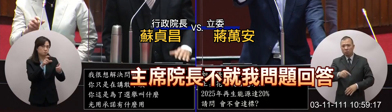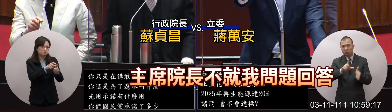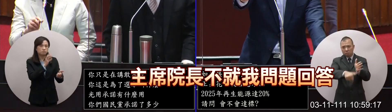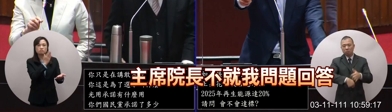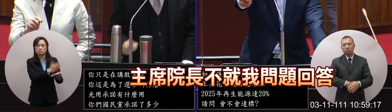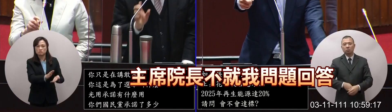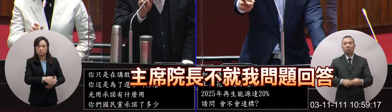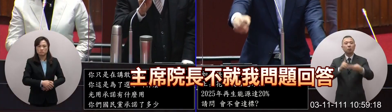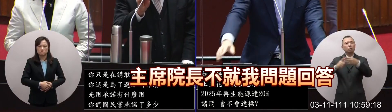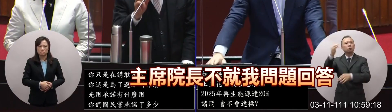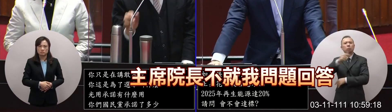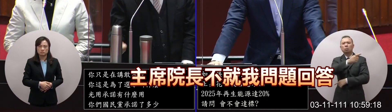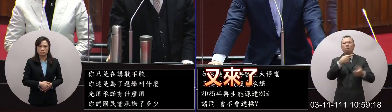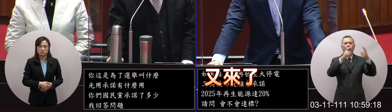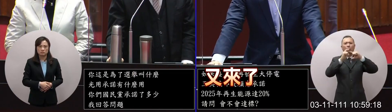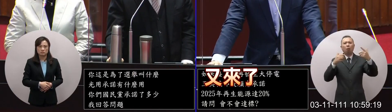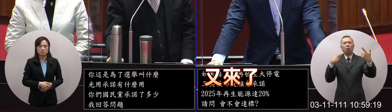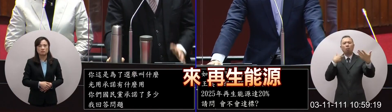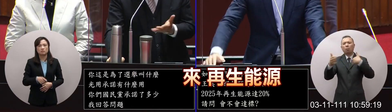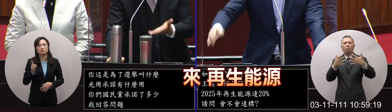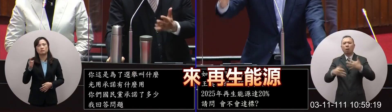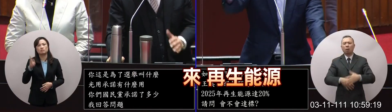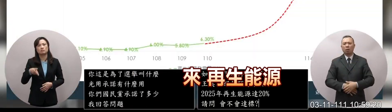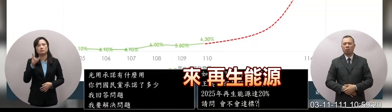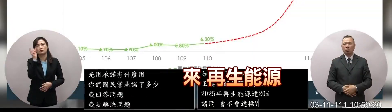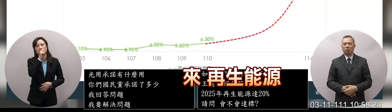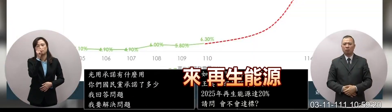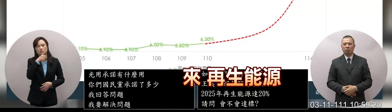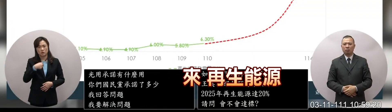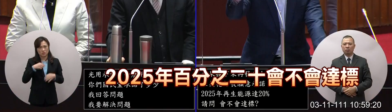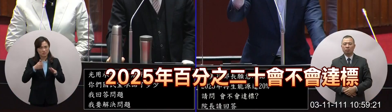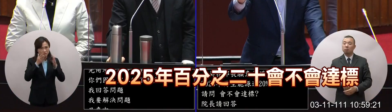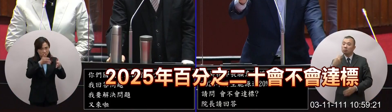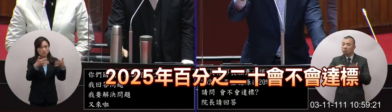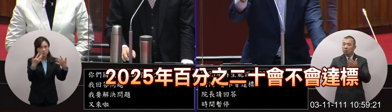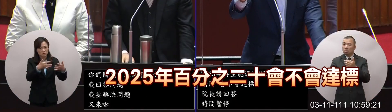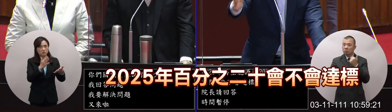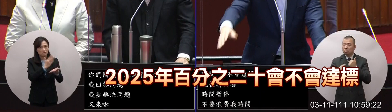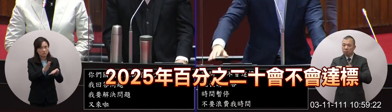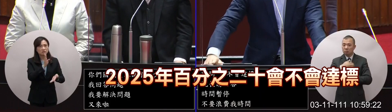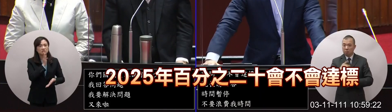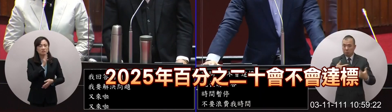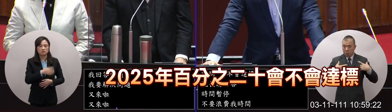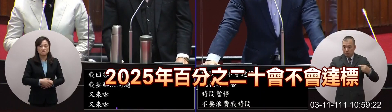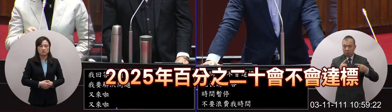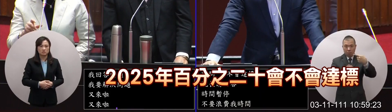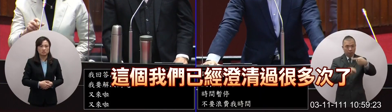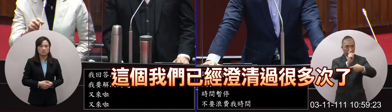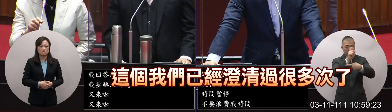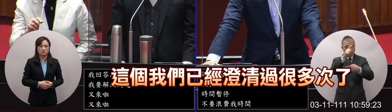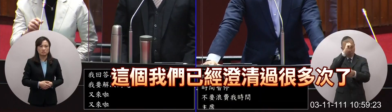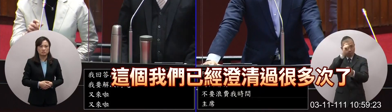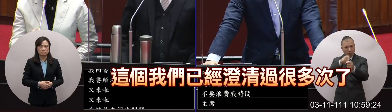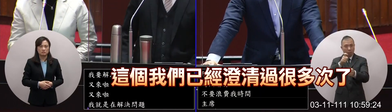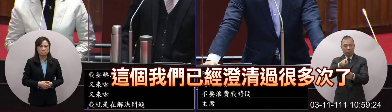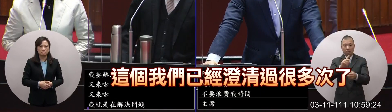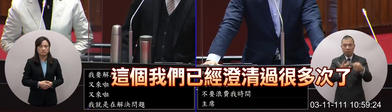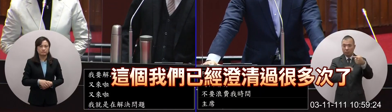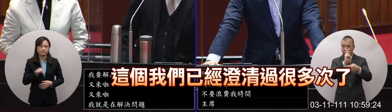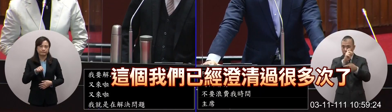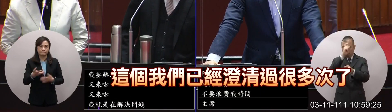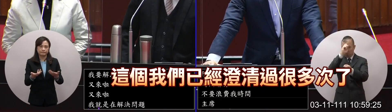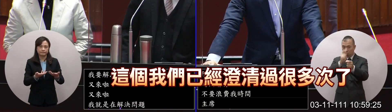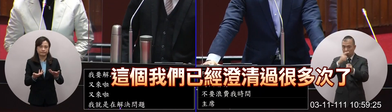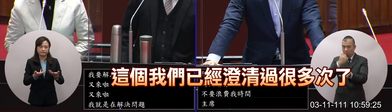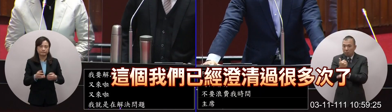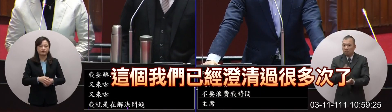院长不就我的问题回答。 又来了。来。我就是在解决问题。 再生能源202520%会不会达标？ 这个我们已经说